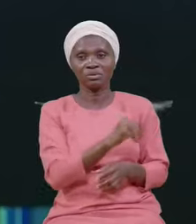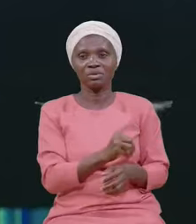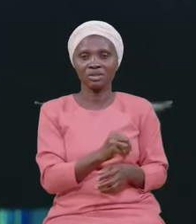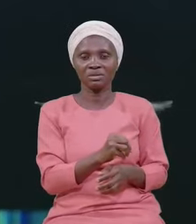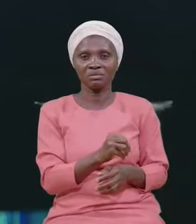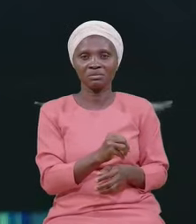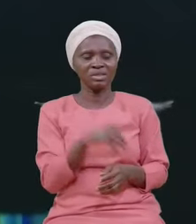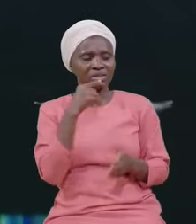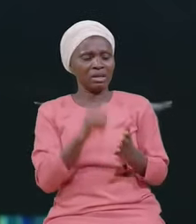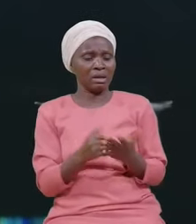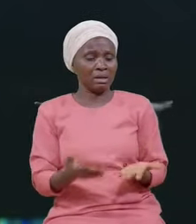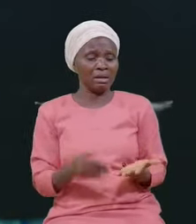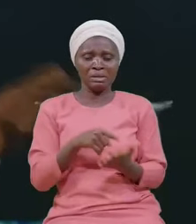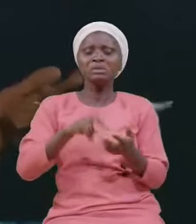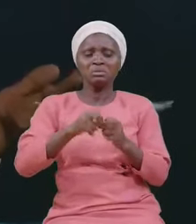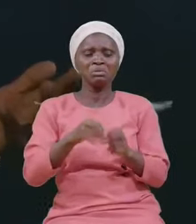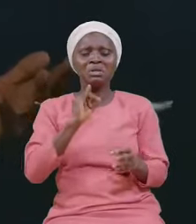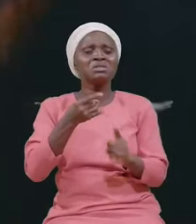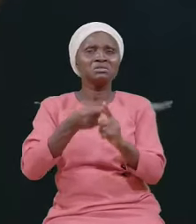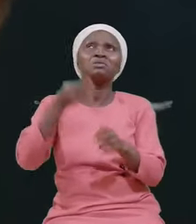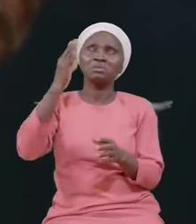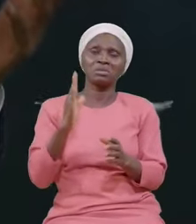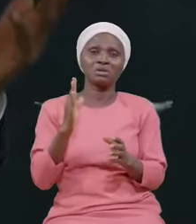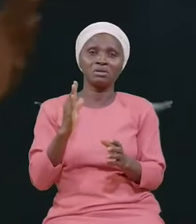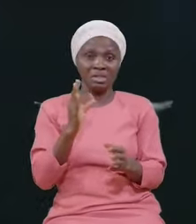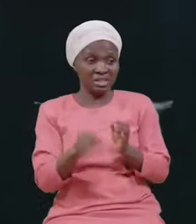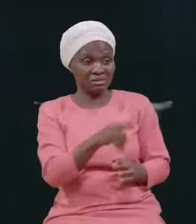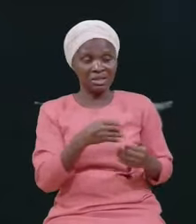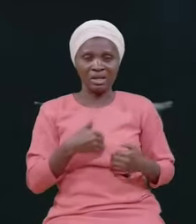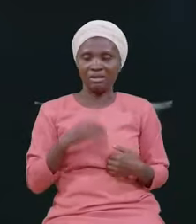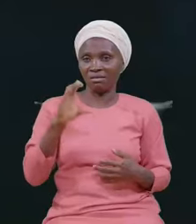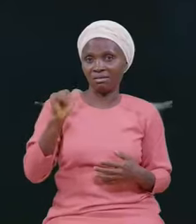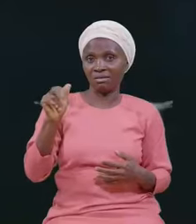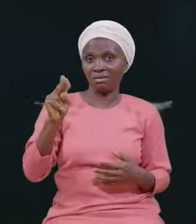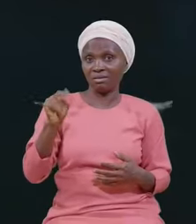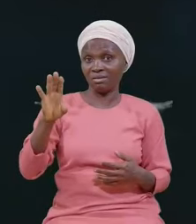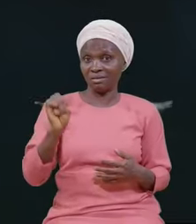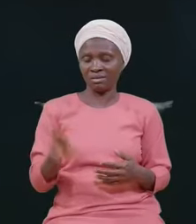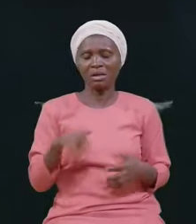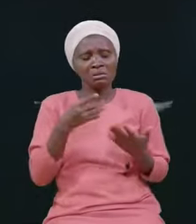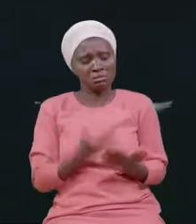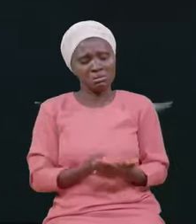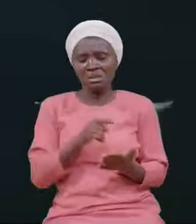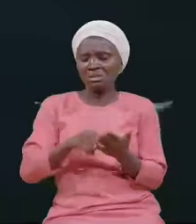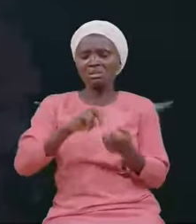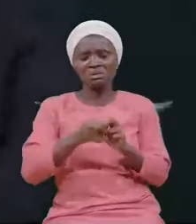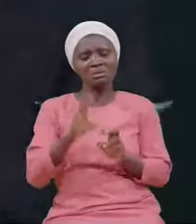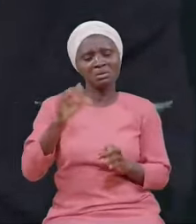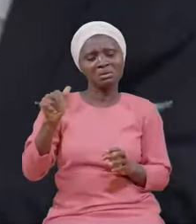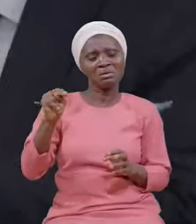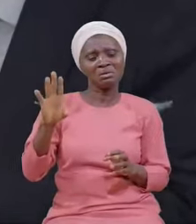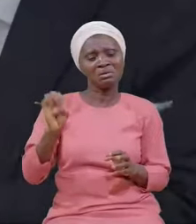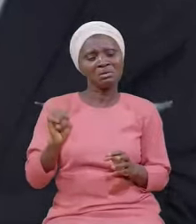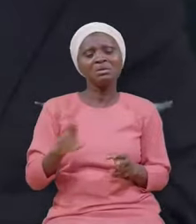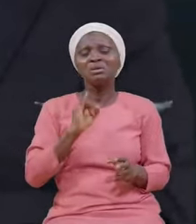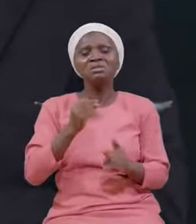Dieu. 6 ans, le cancer, ils disent, ah, ça vient de Dieu. S'ils ont